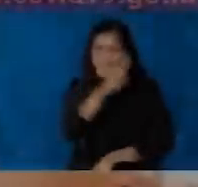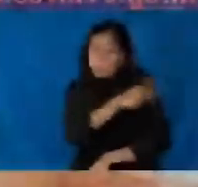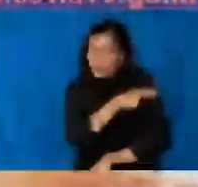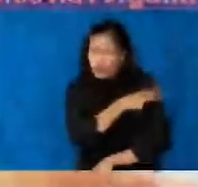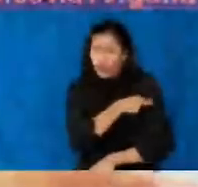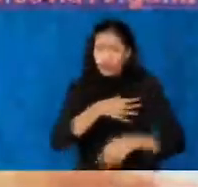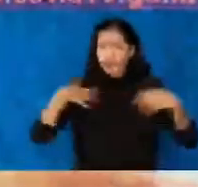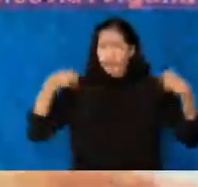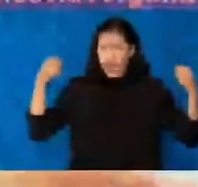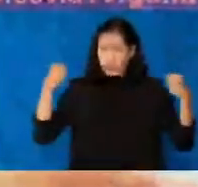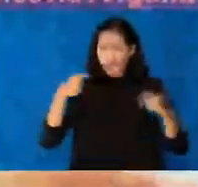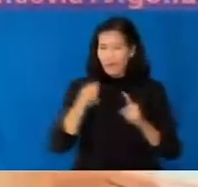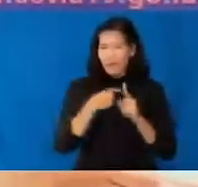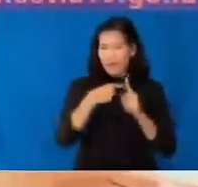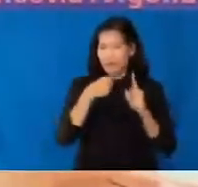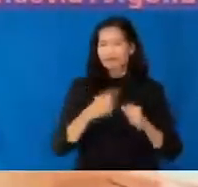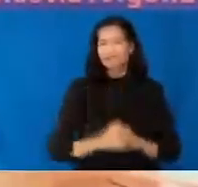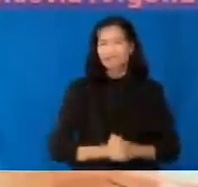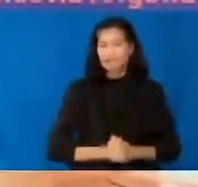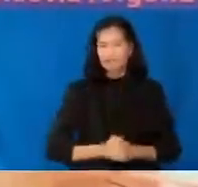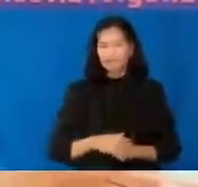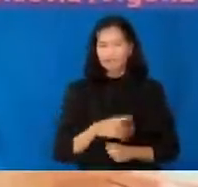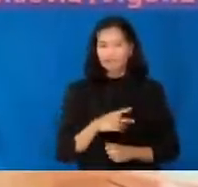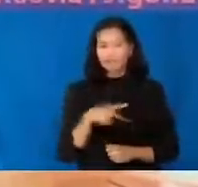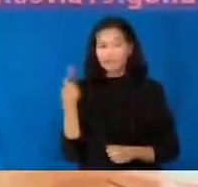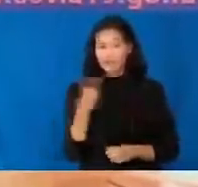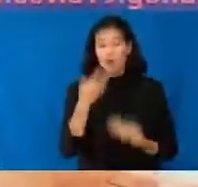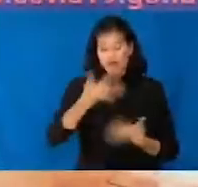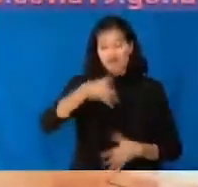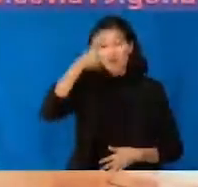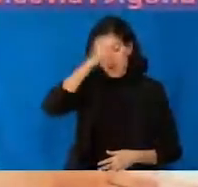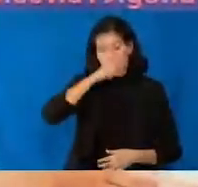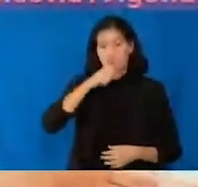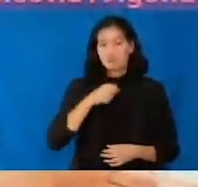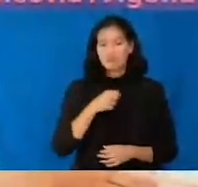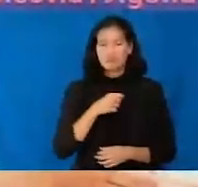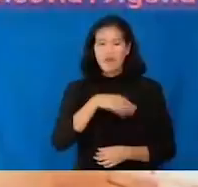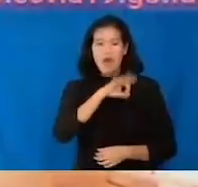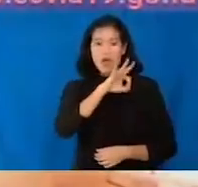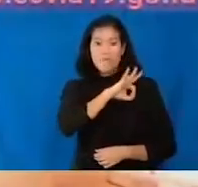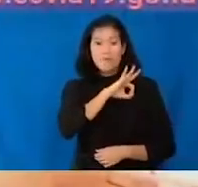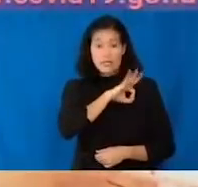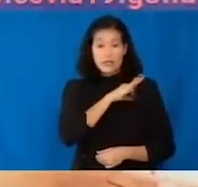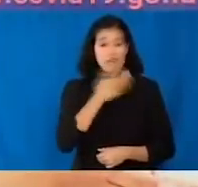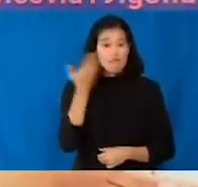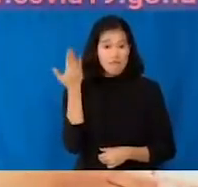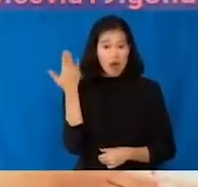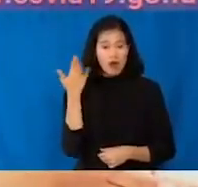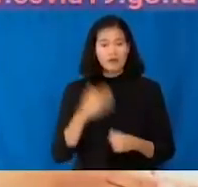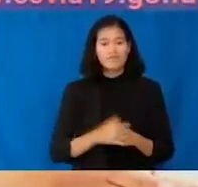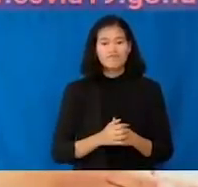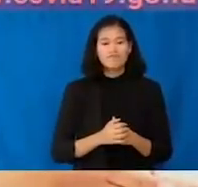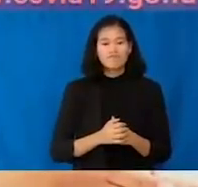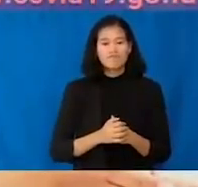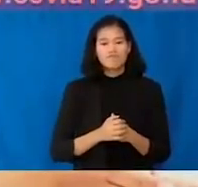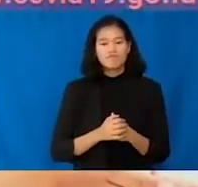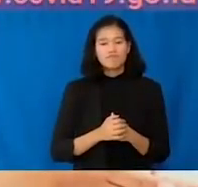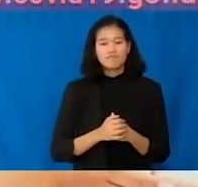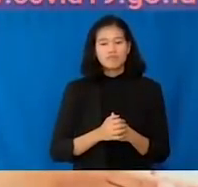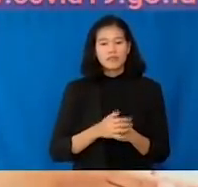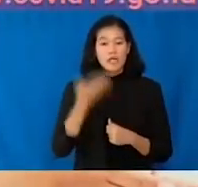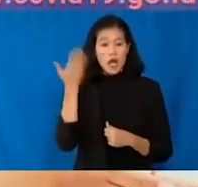Hai seperti kita telah ketahui bersama bahwa bapak presiden telah menetapkan